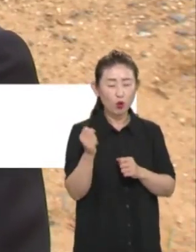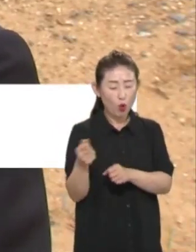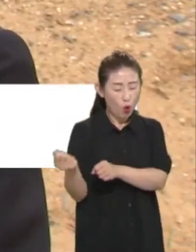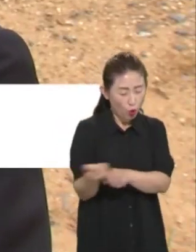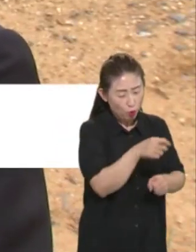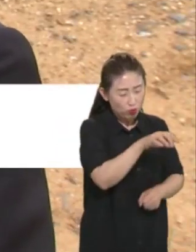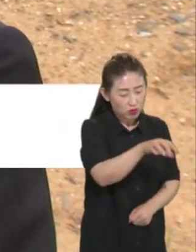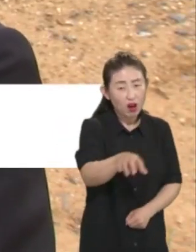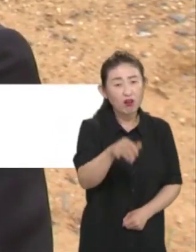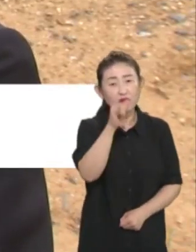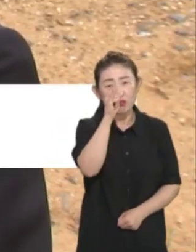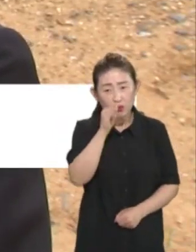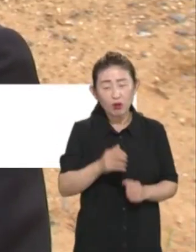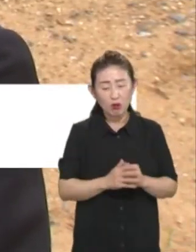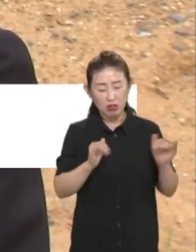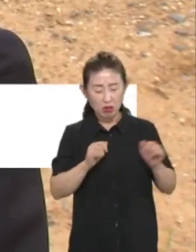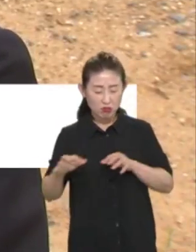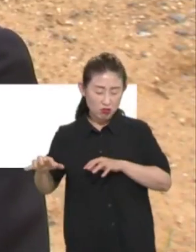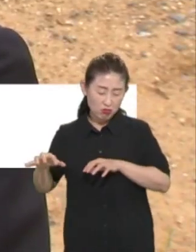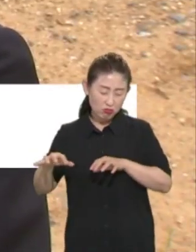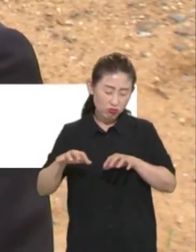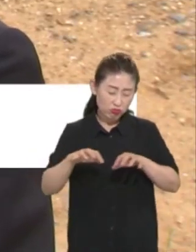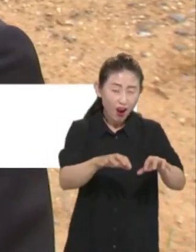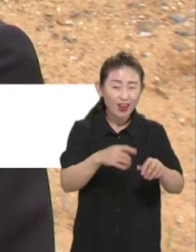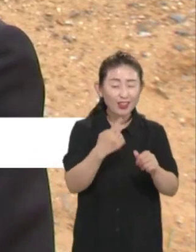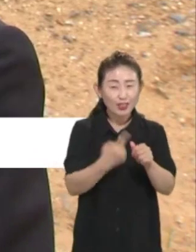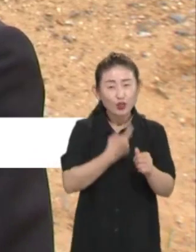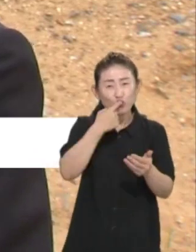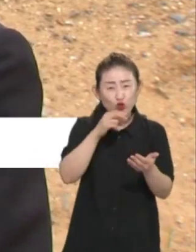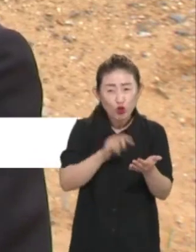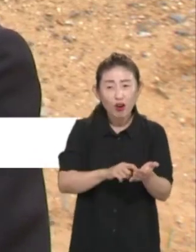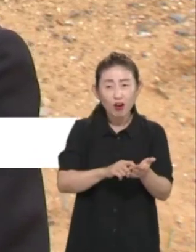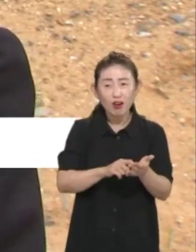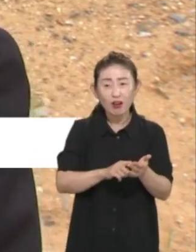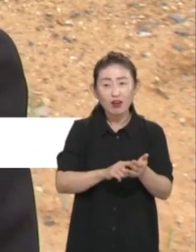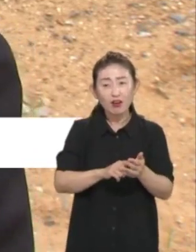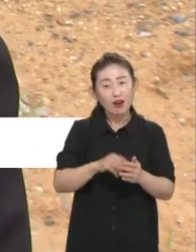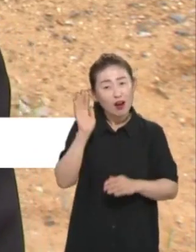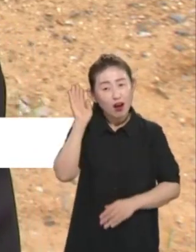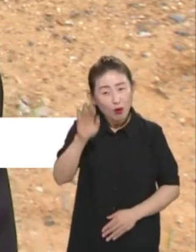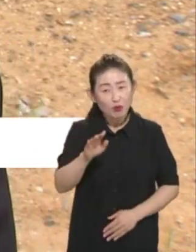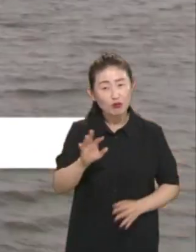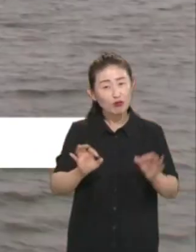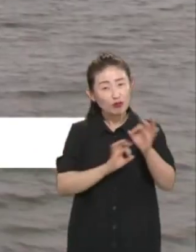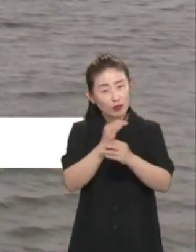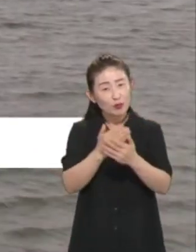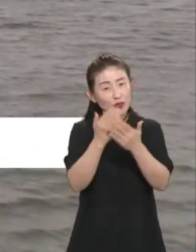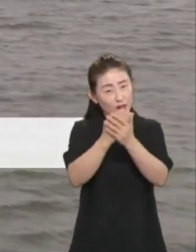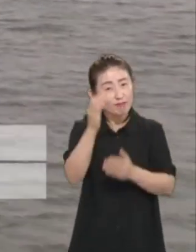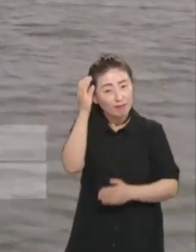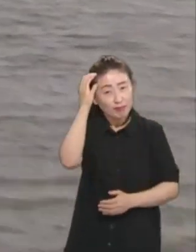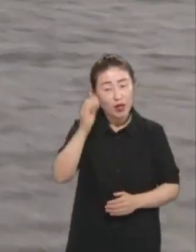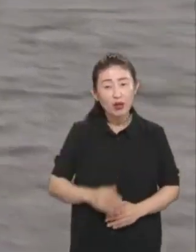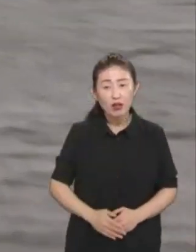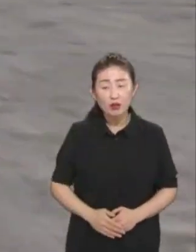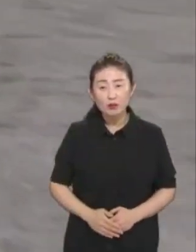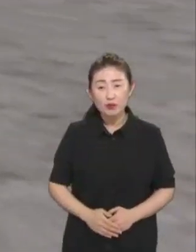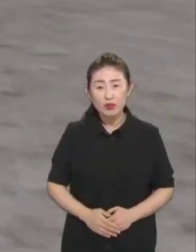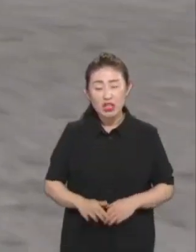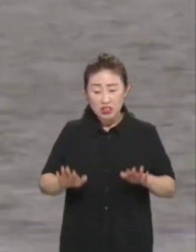그다음에 다양한 연결 루트들이 지금 조성이 돼서 사업 활성에 상당히 기여할 것으로 보여집니다. 다만